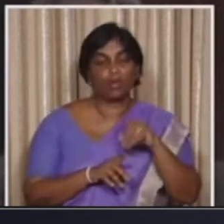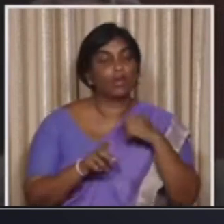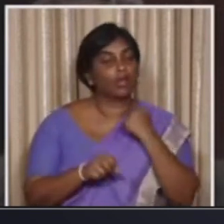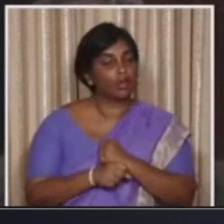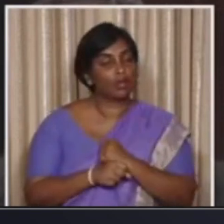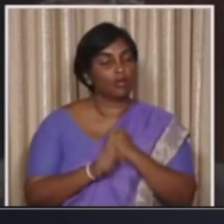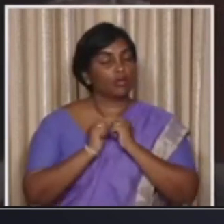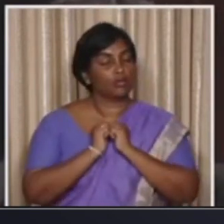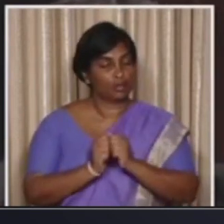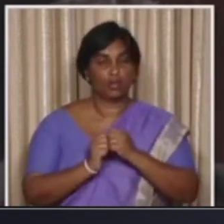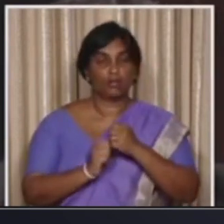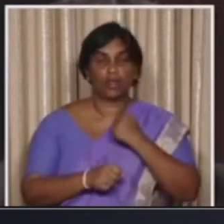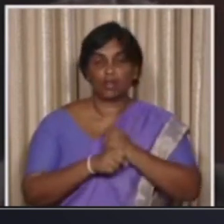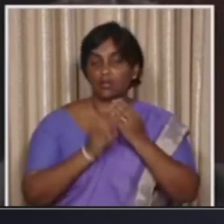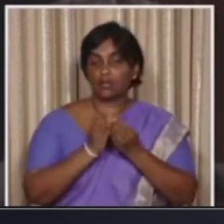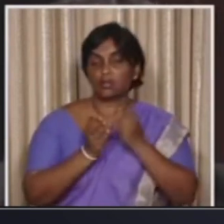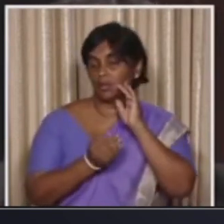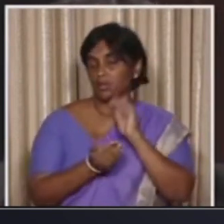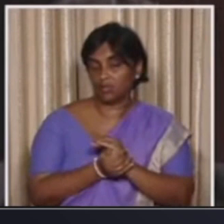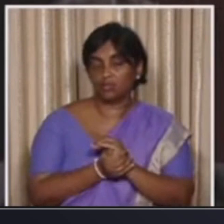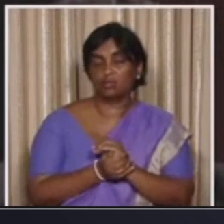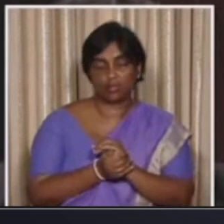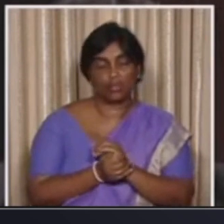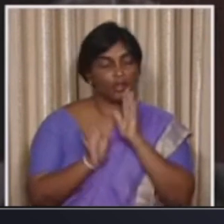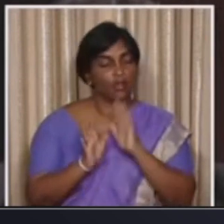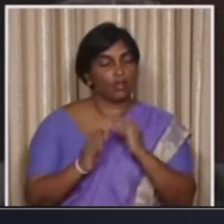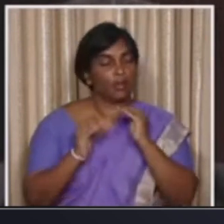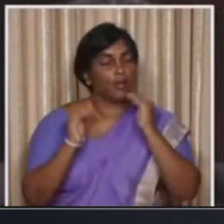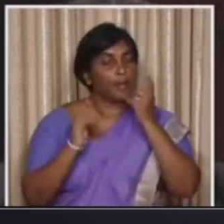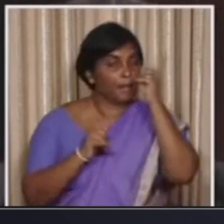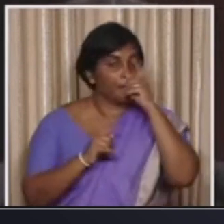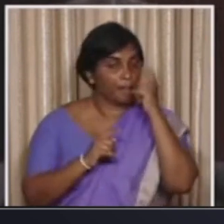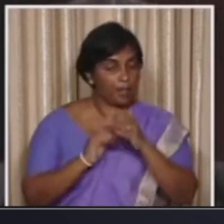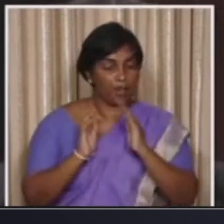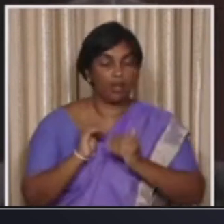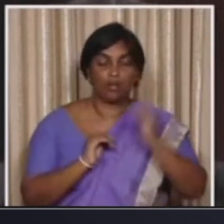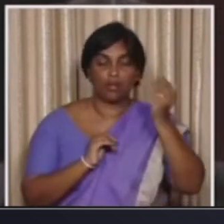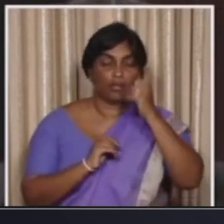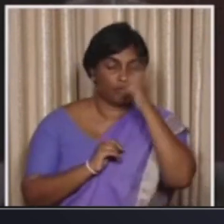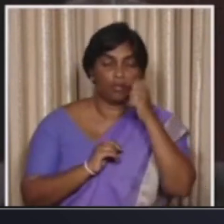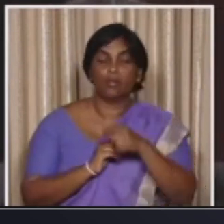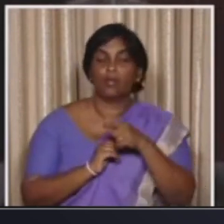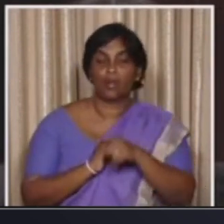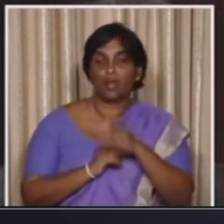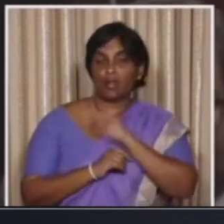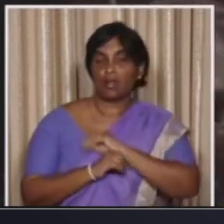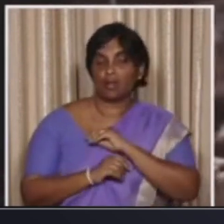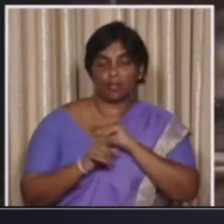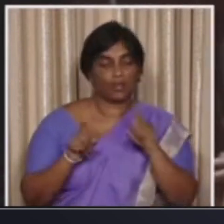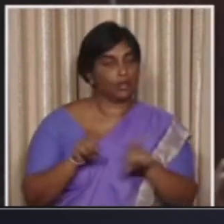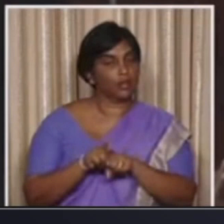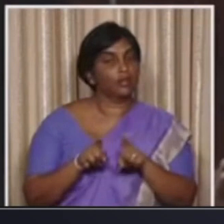ආණ්ඩුවේ රස්සා, රජයේ සම්පත් රැක ගැනීම, සහන මළු, අඩු මිල, පඩි වැඩි පඩි, ඔන්න ඔය වගේ ආදායමට